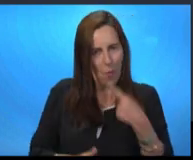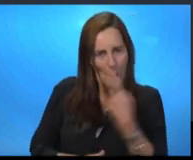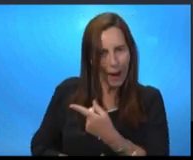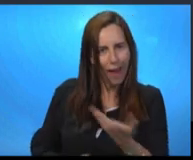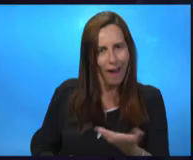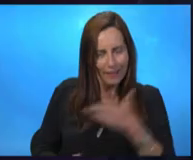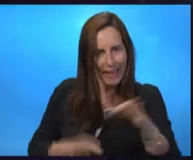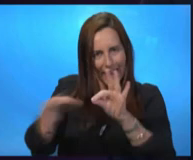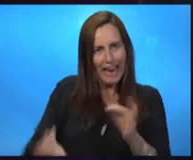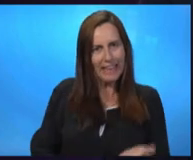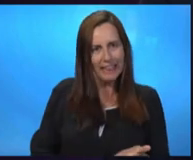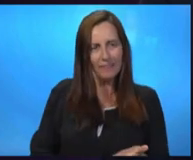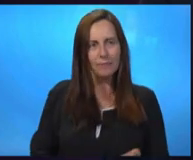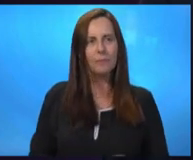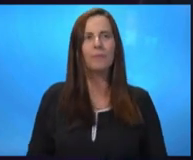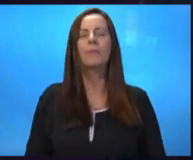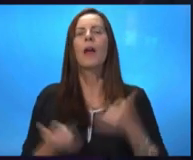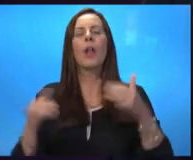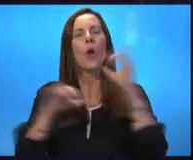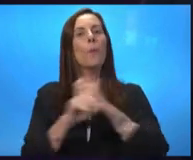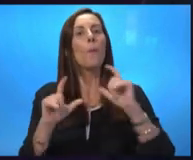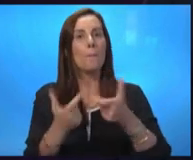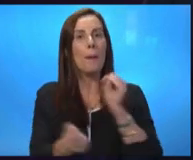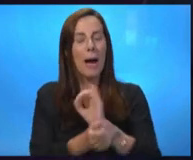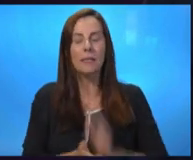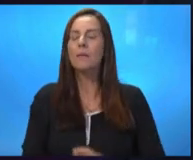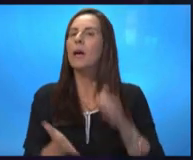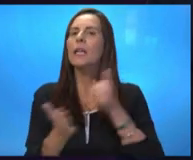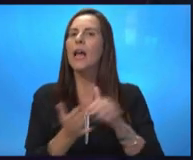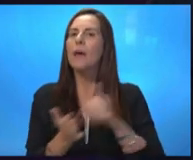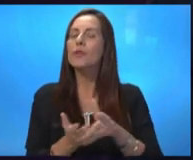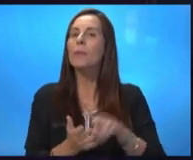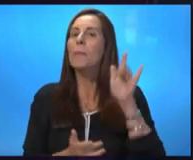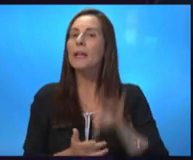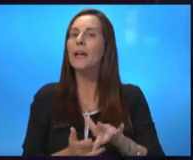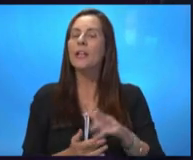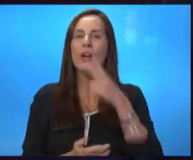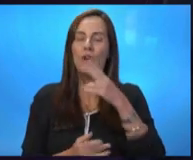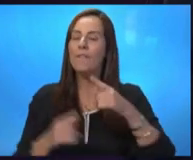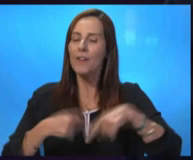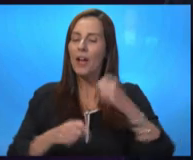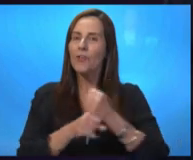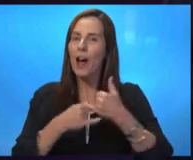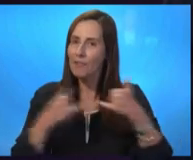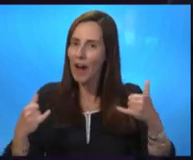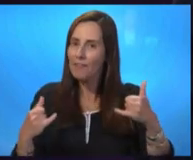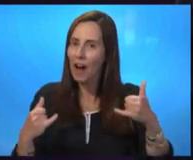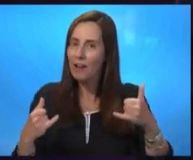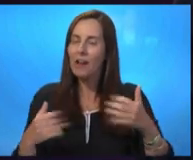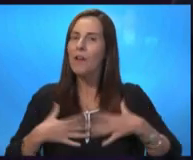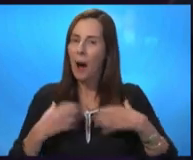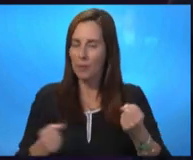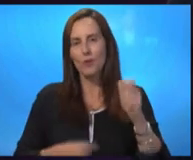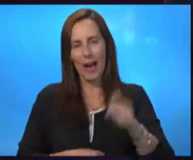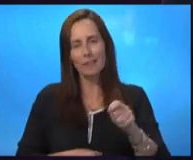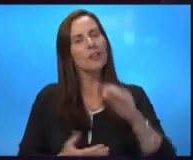לגט. עלה לו במאסר. נמשיך עם בשורה למתנגדי האישון. ועדת העבודה והרווחה והבריאות של הכנסת